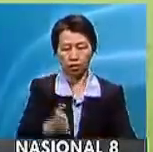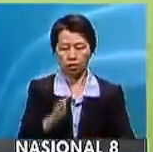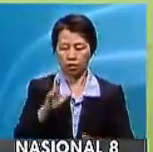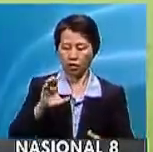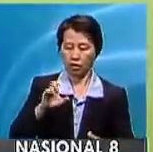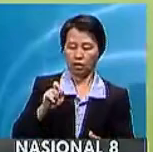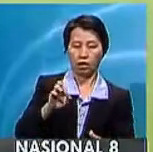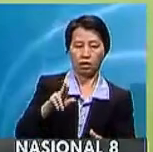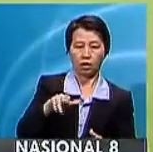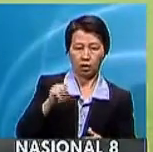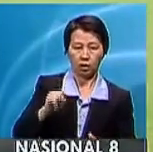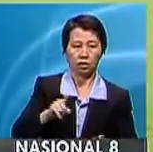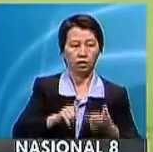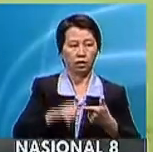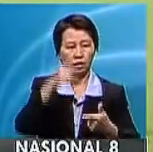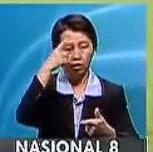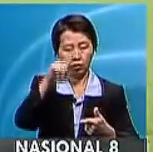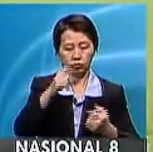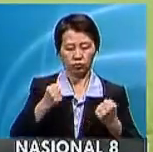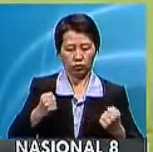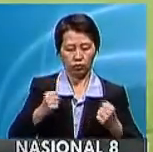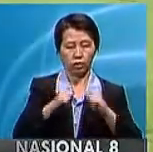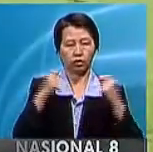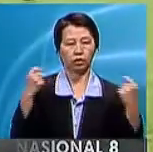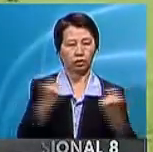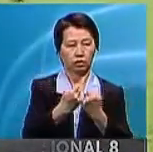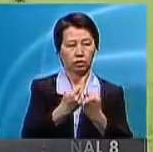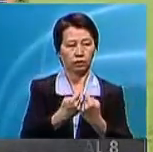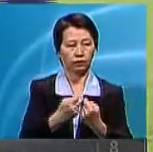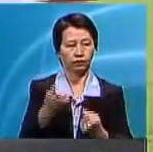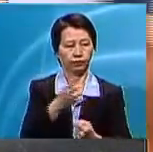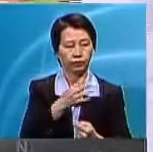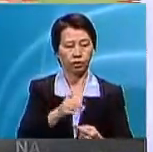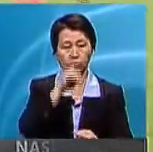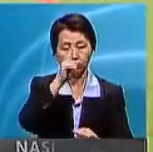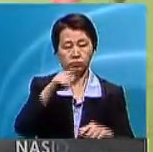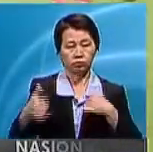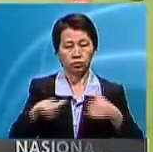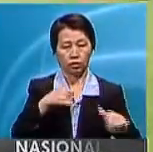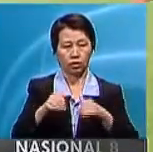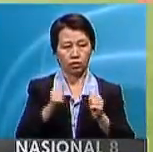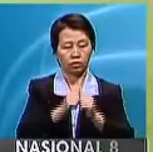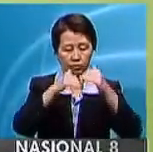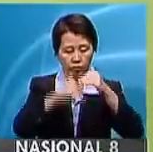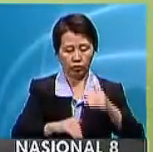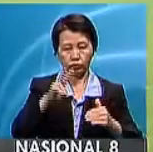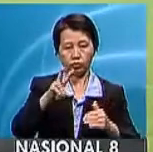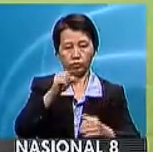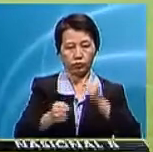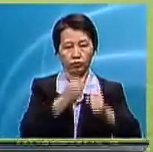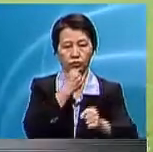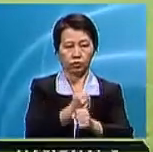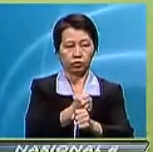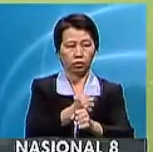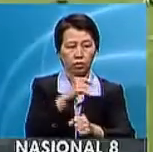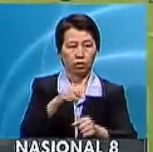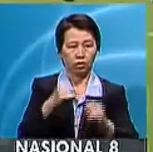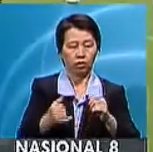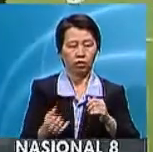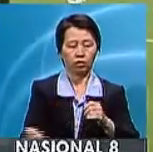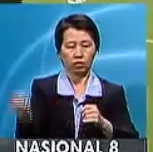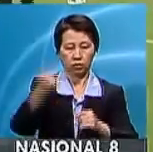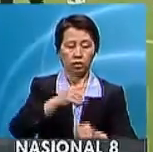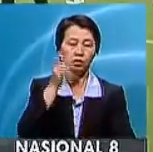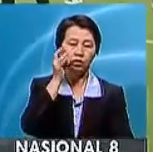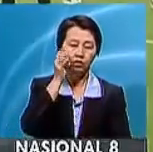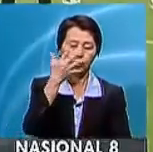Eduardo de Souza Floresta, untuk mantapkan pasukan. Pemain yang pernah beraksi bersama skuad bawah 20 tahun Brazil itu dijangka tiba di Alustar